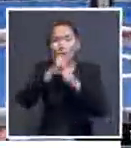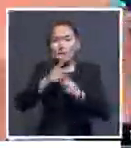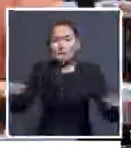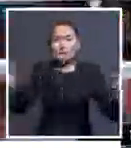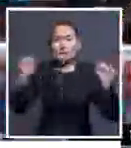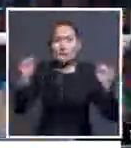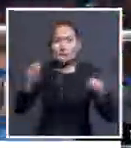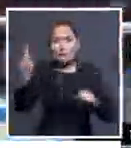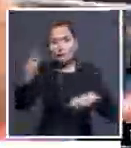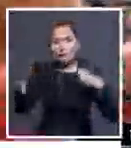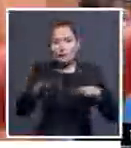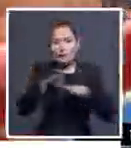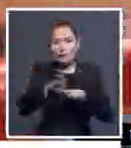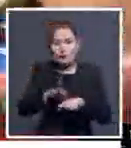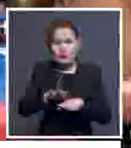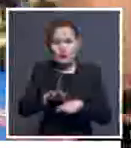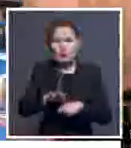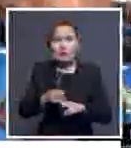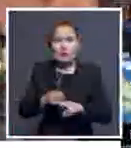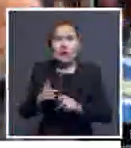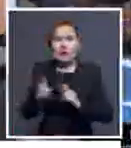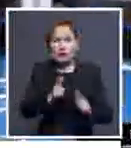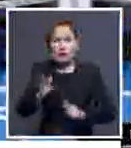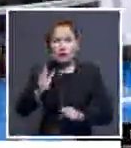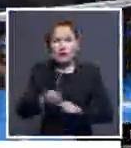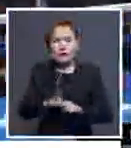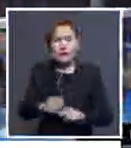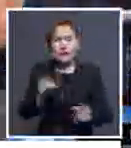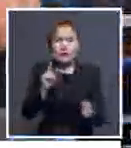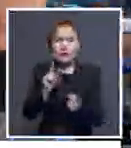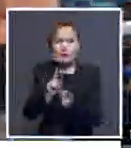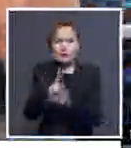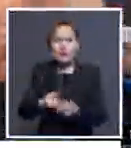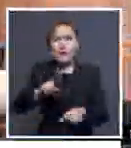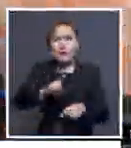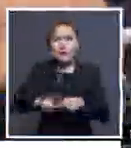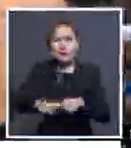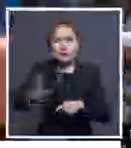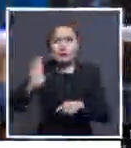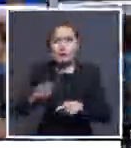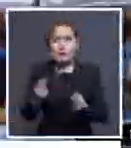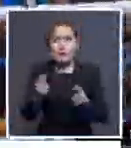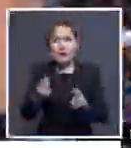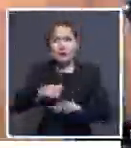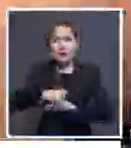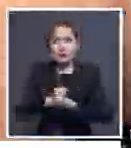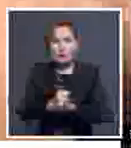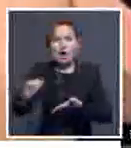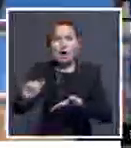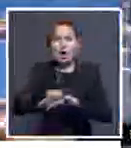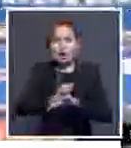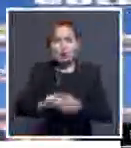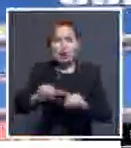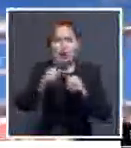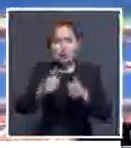журналының чемпиондық белбеуін ортаға салады. Қазір екі тарап кездесуден түсетін қыруар қаражатты бөлісу жайын бекітіп, құжаттарды